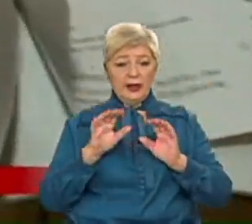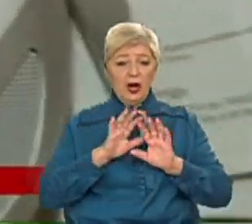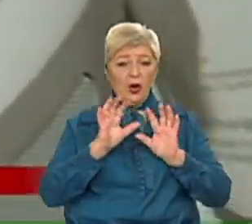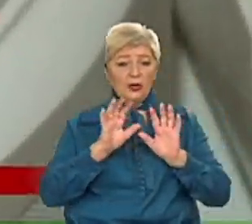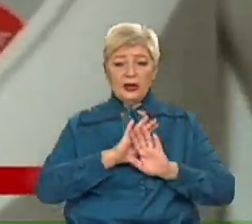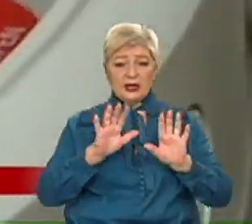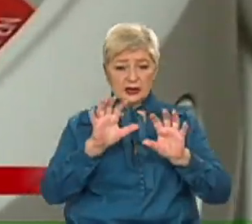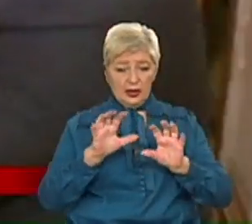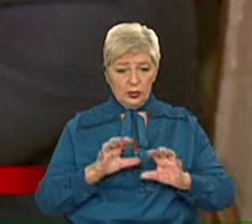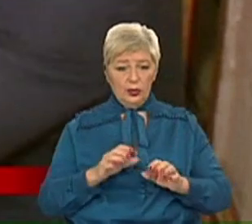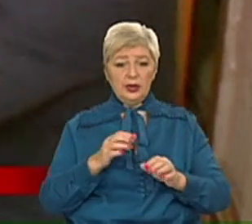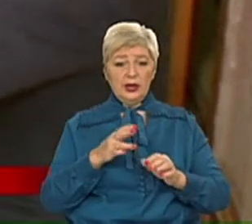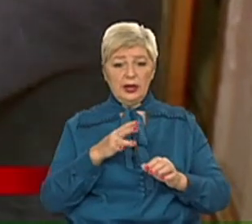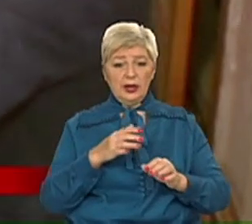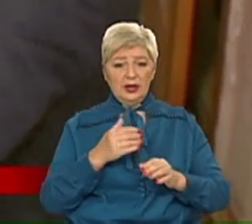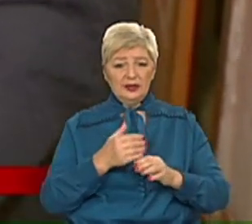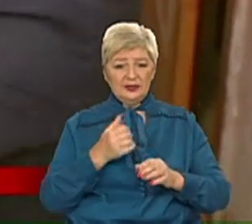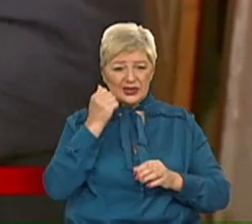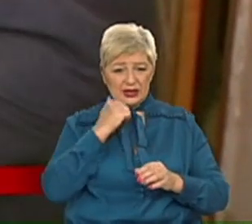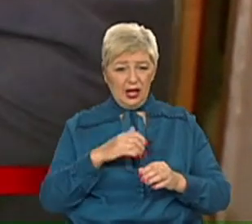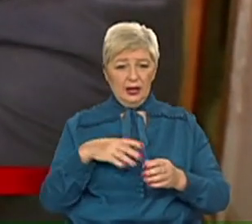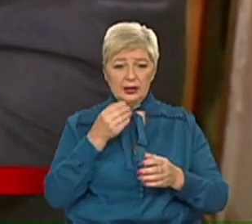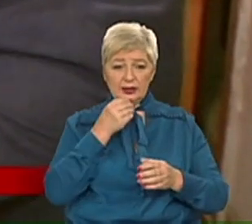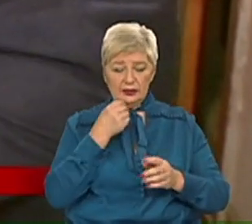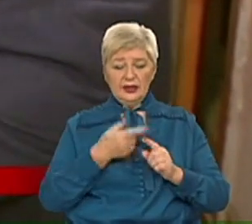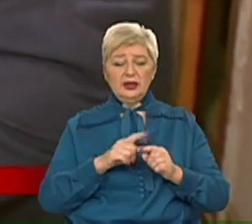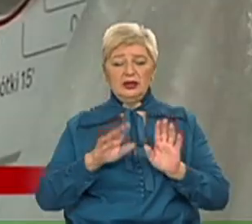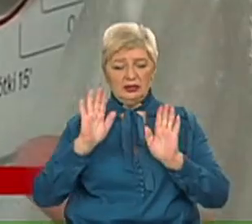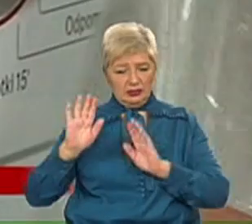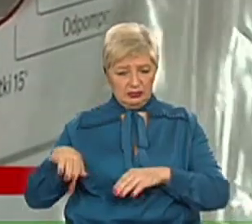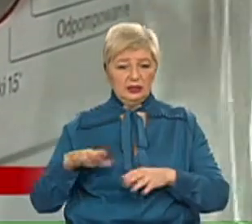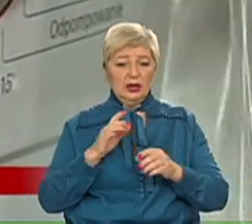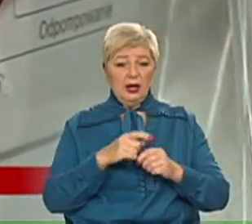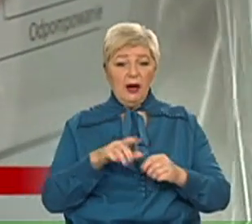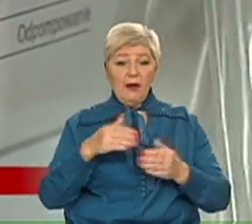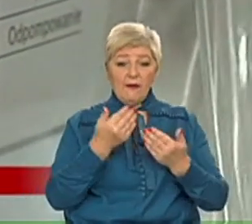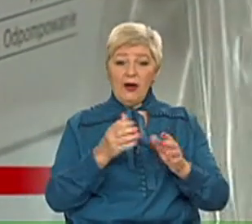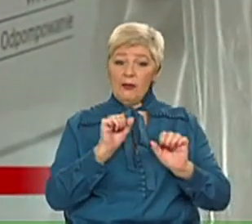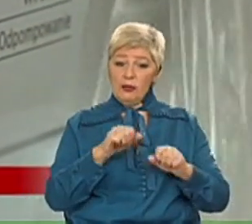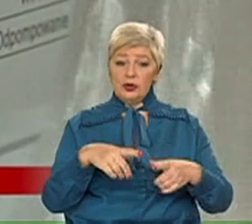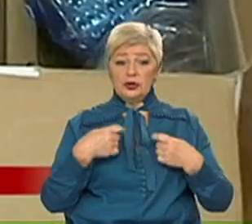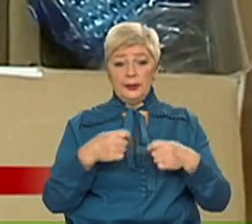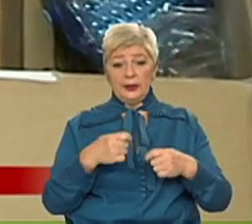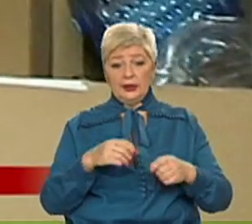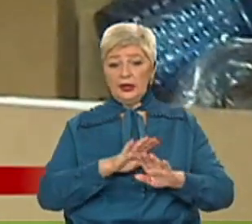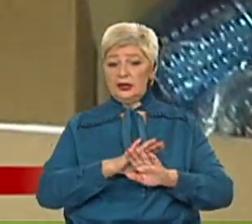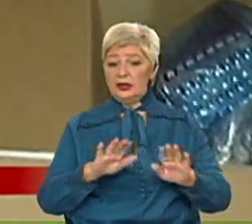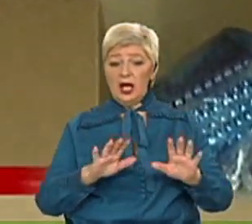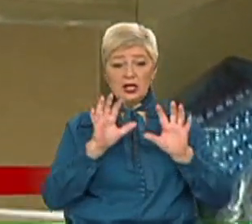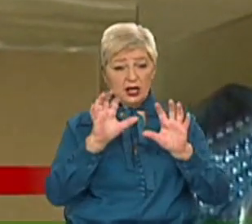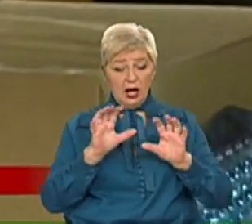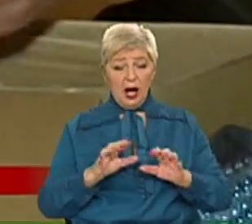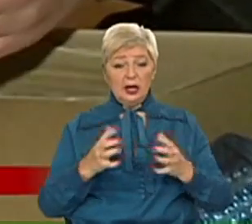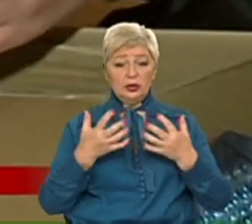прострочені харчі – це ще півбіди. В інтернет-магазинах, на відомих та розрекламованих платформах вам можуть продати нелегальну техніку.